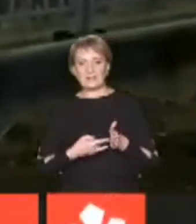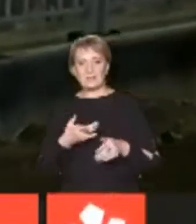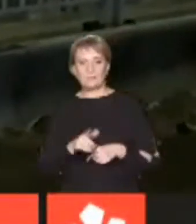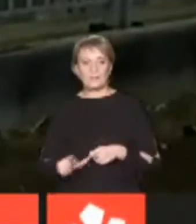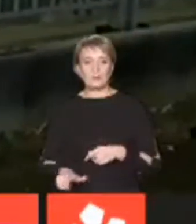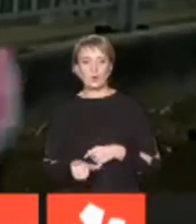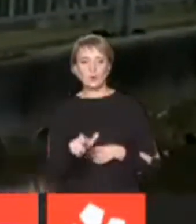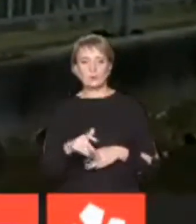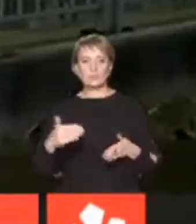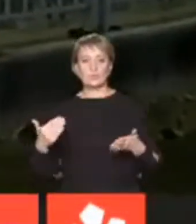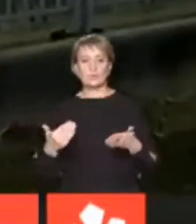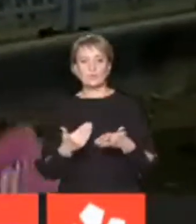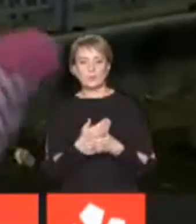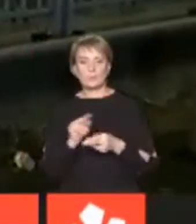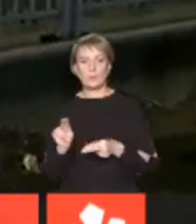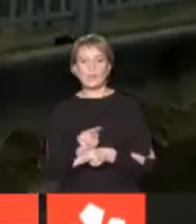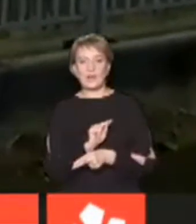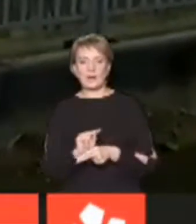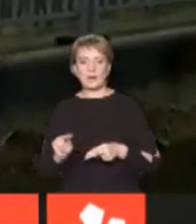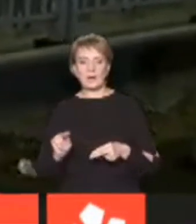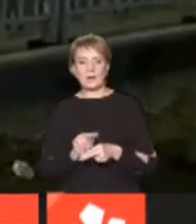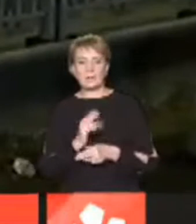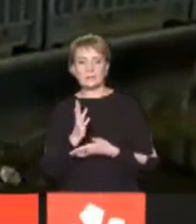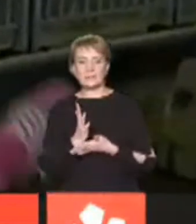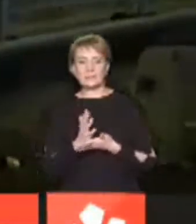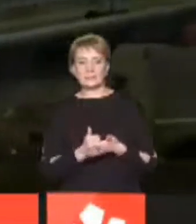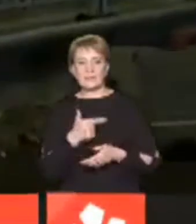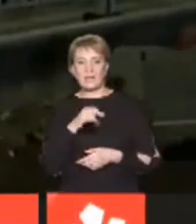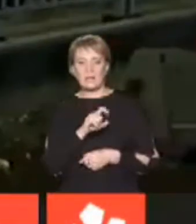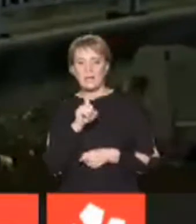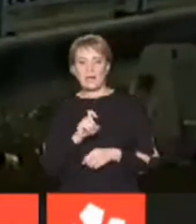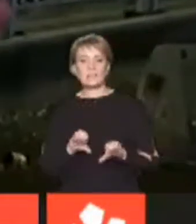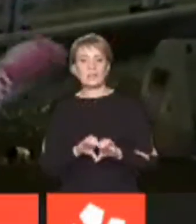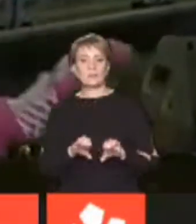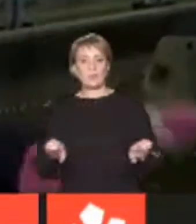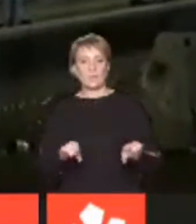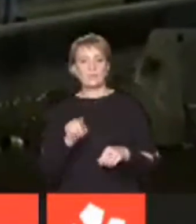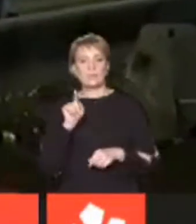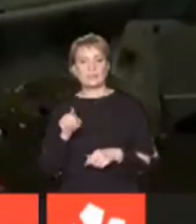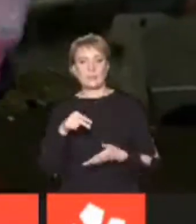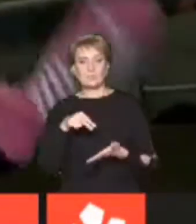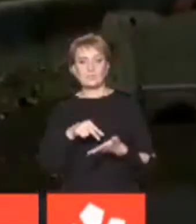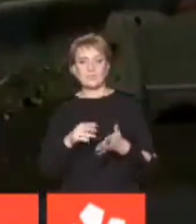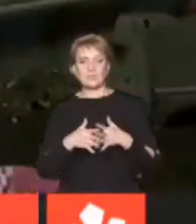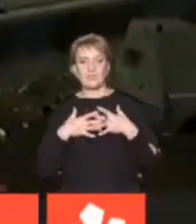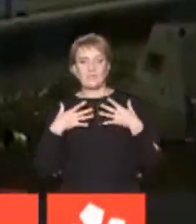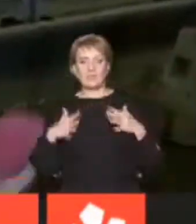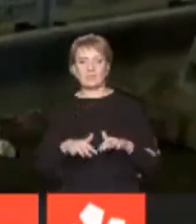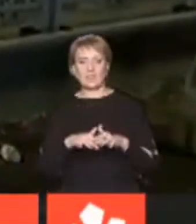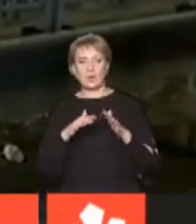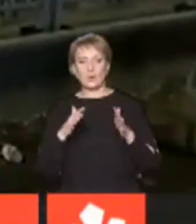тут знову лагодять резервний газопровід. Там ще стоять величезна така